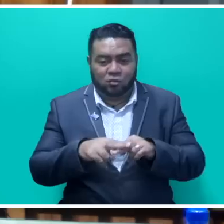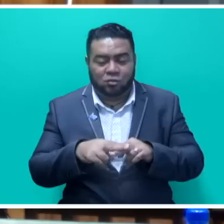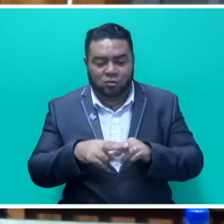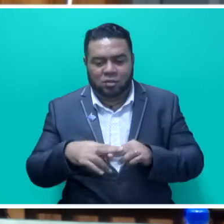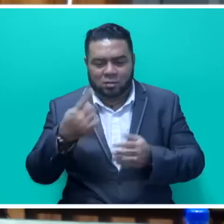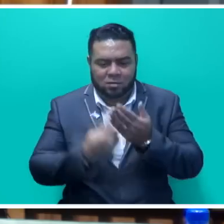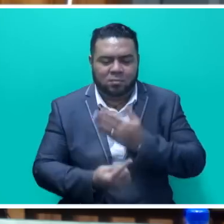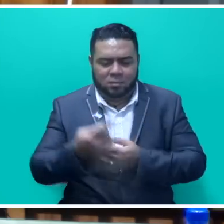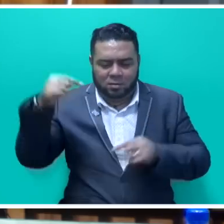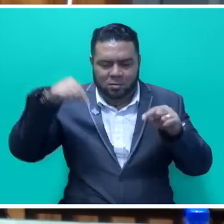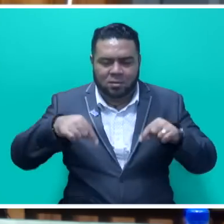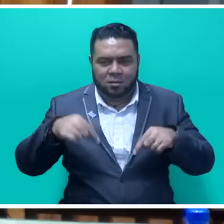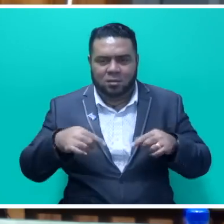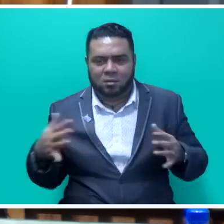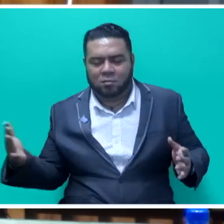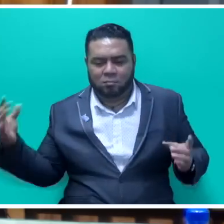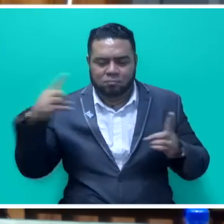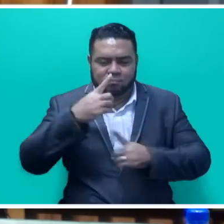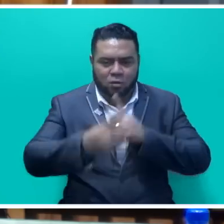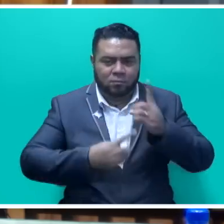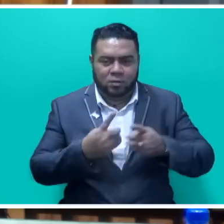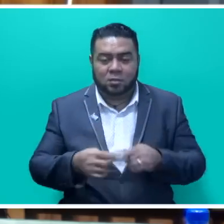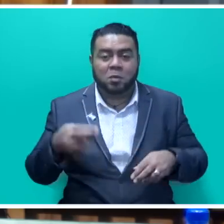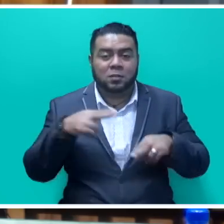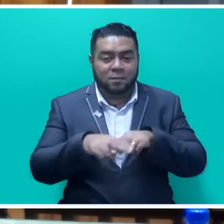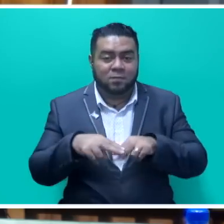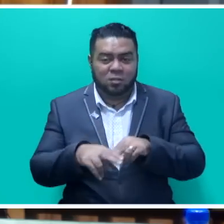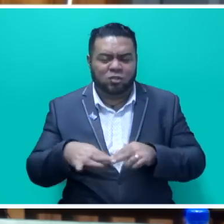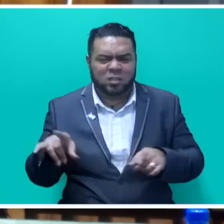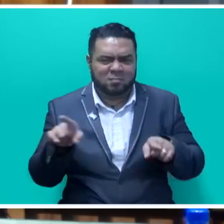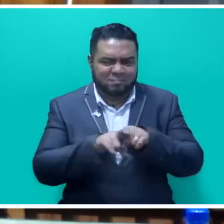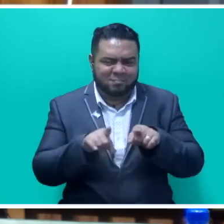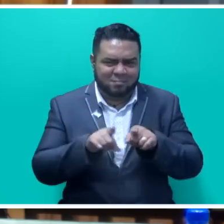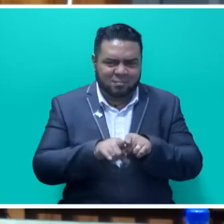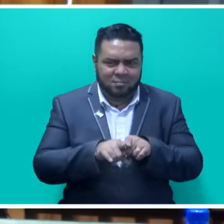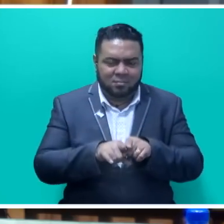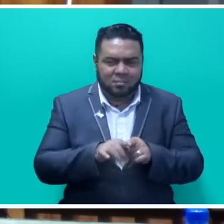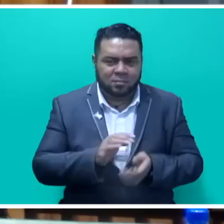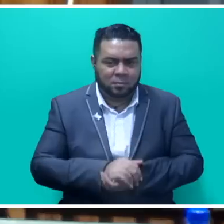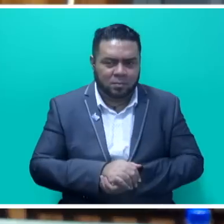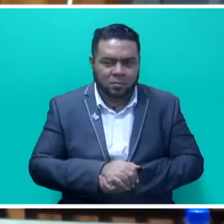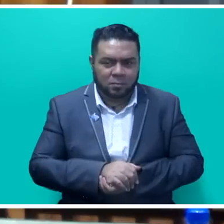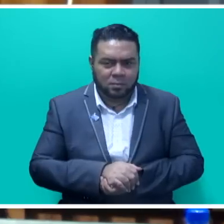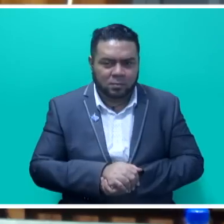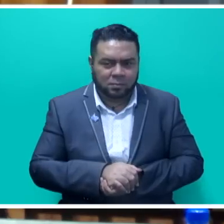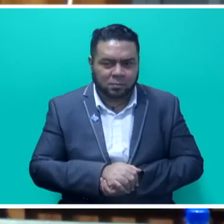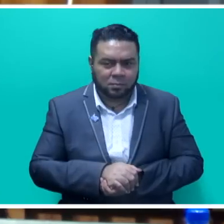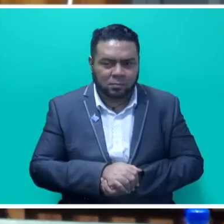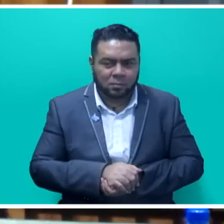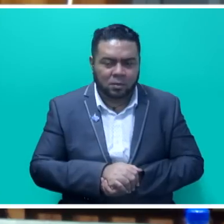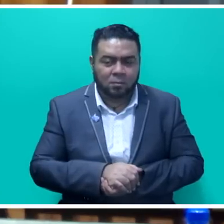है, क्योंकि फिजी एक ऐसे मात्र देश है जो भारत से बाहर, जहाँ पर